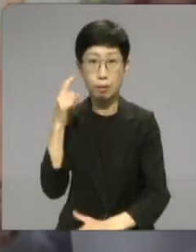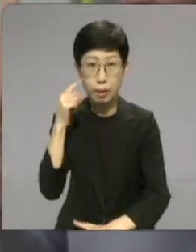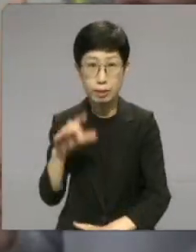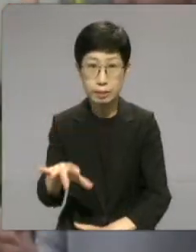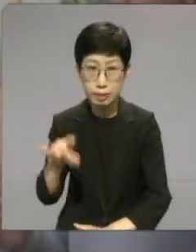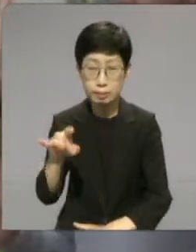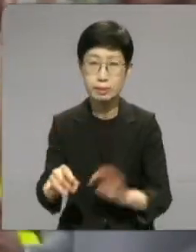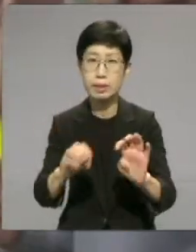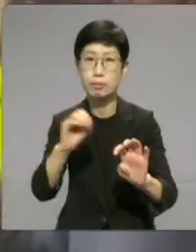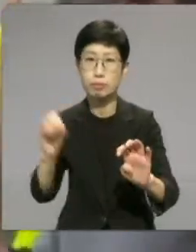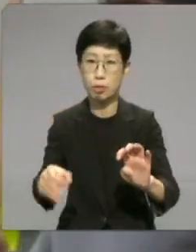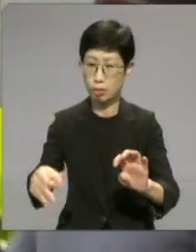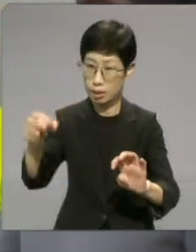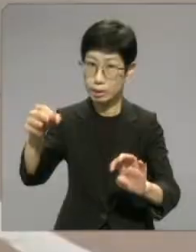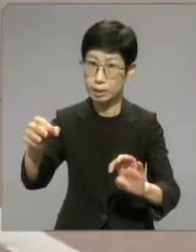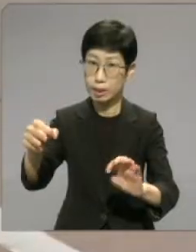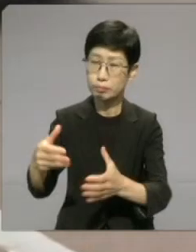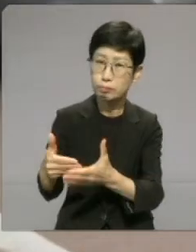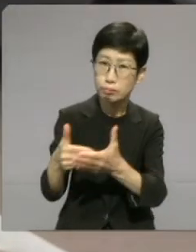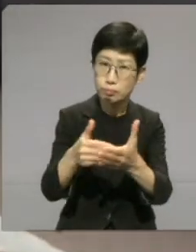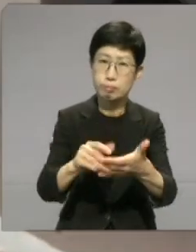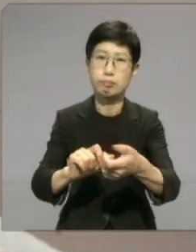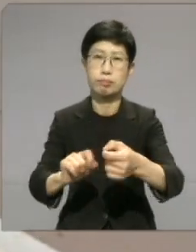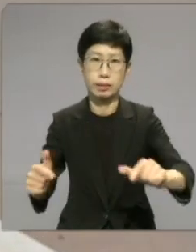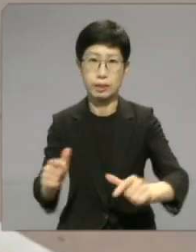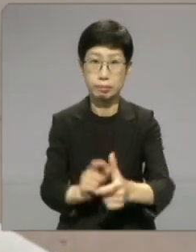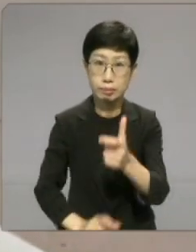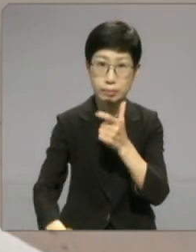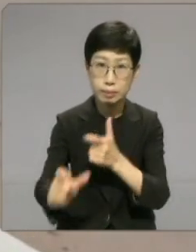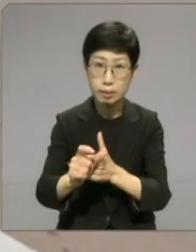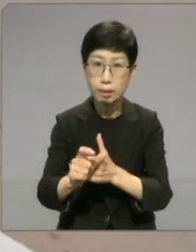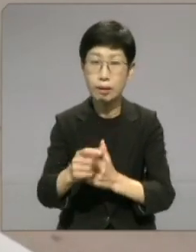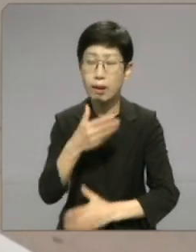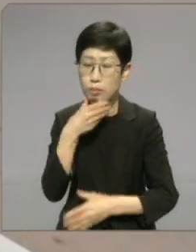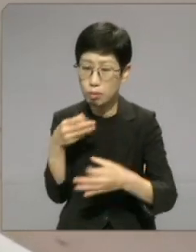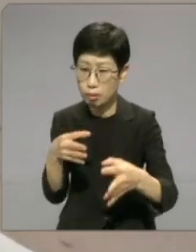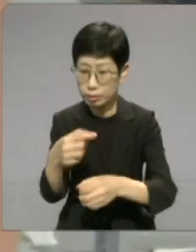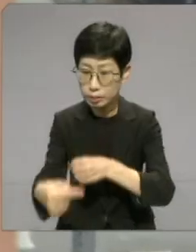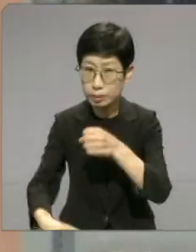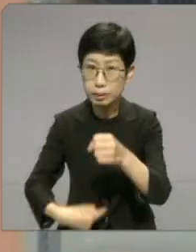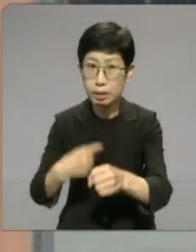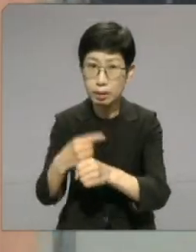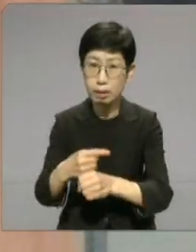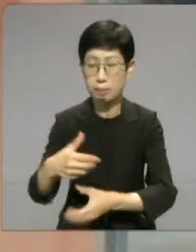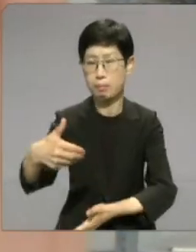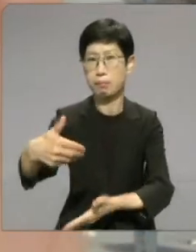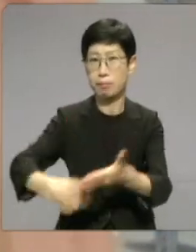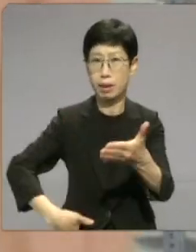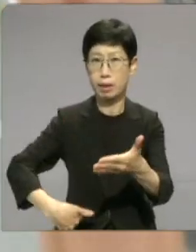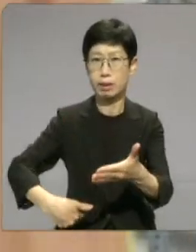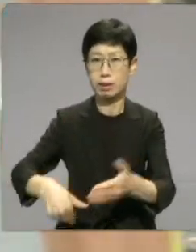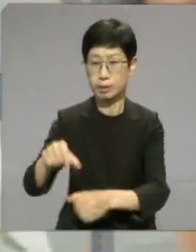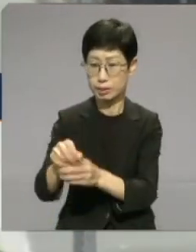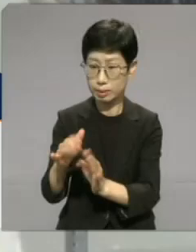40% 인상과는 차이가 큰데다 연간 보너스를 삭감에 노조원들이 분노한